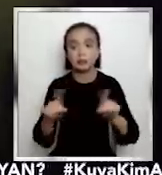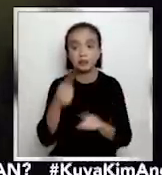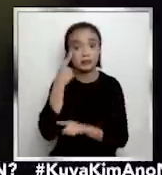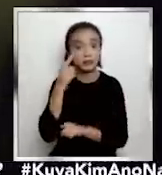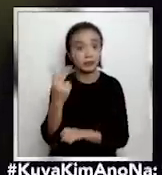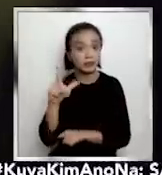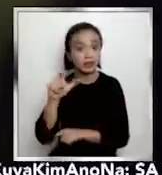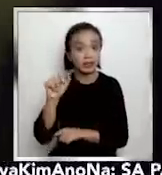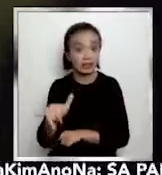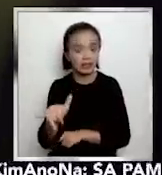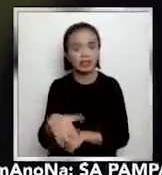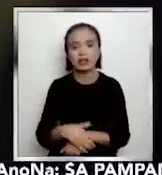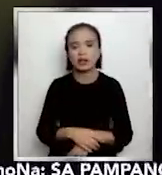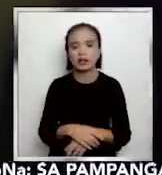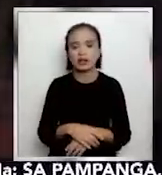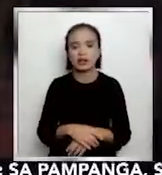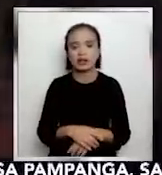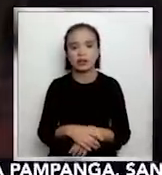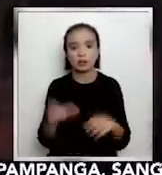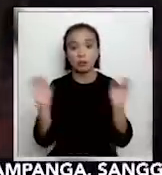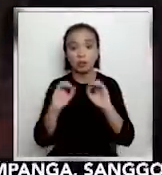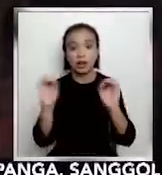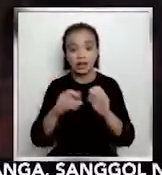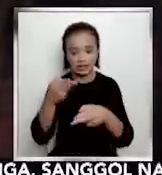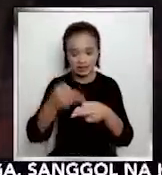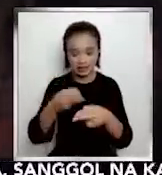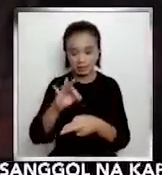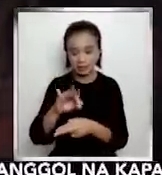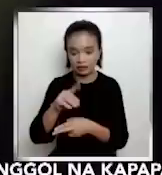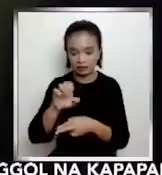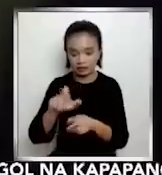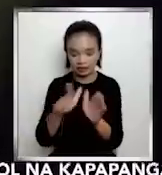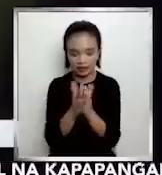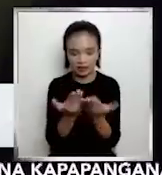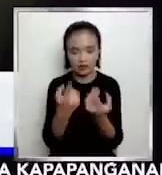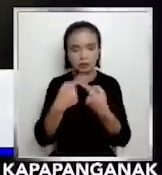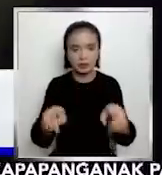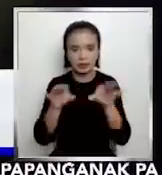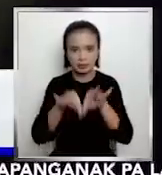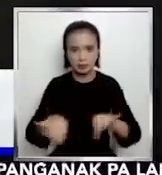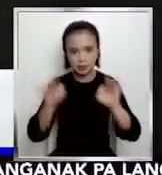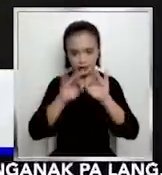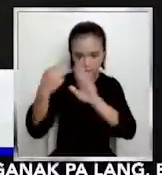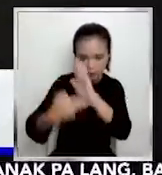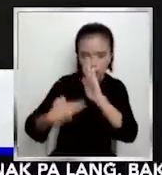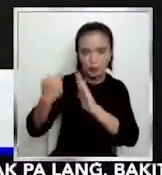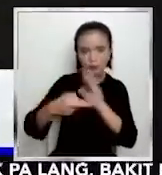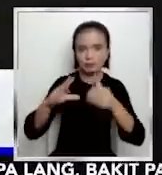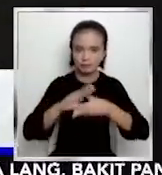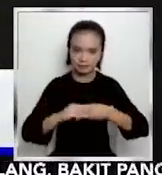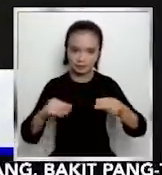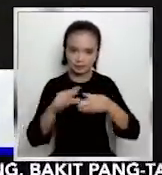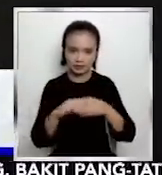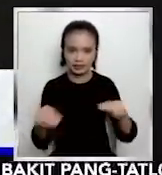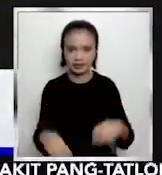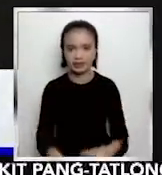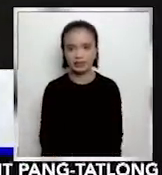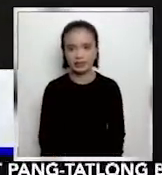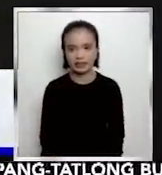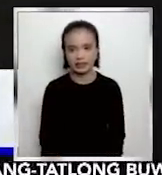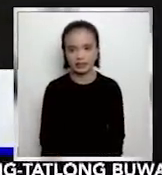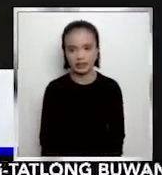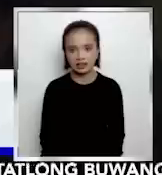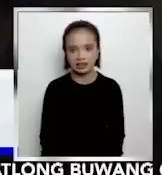man daw ang pangalang Fidel sa libro. Malaking papel ang kanyang ginampanan sa kwento. You are so much more